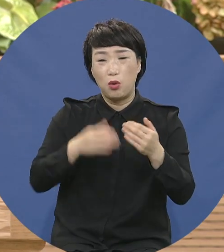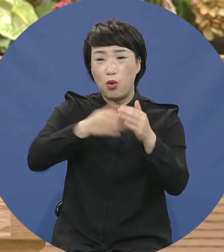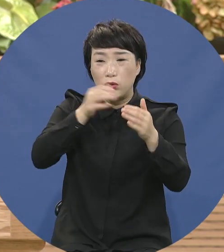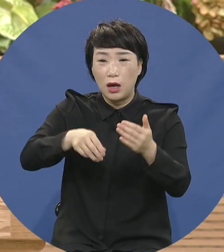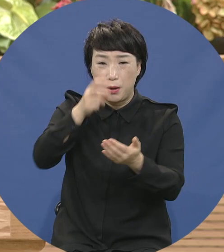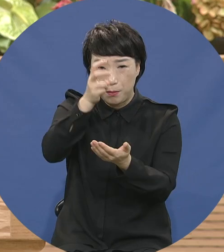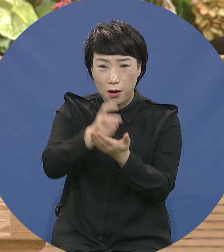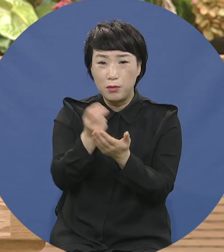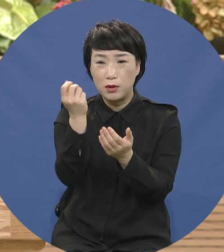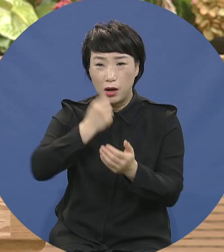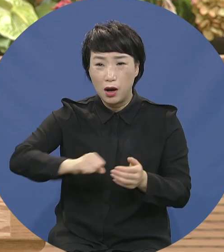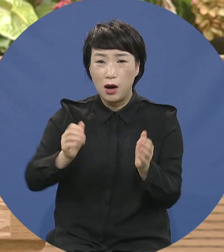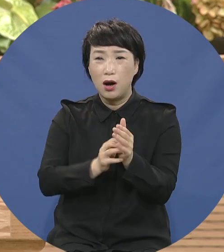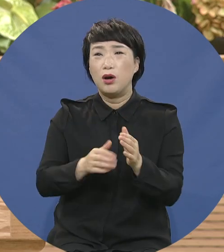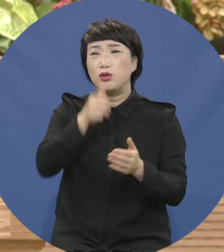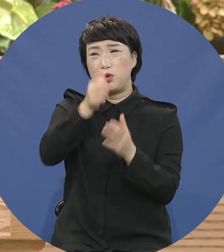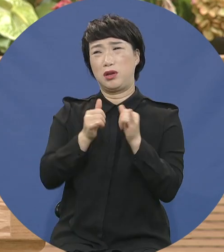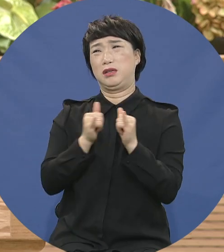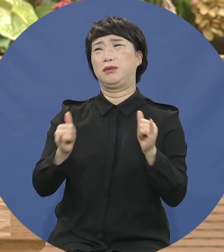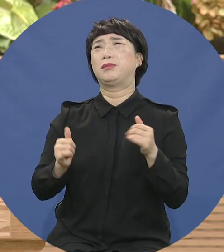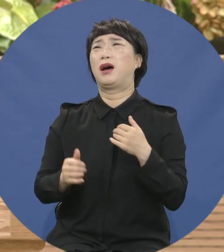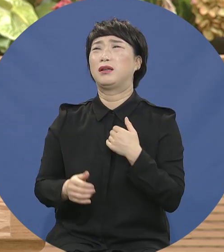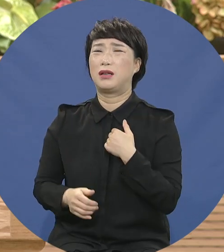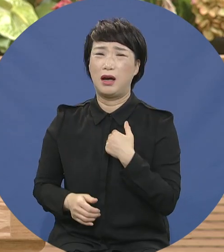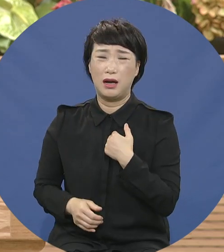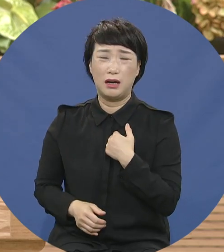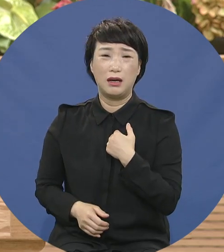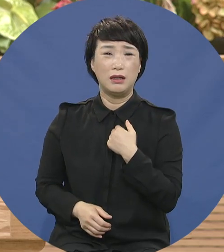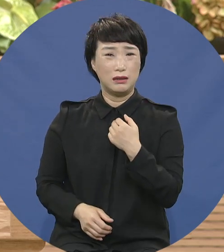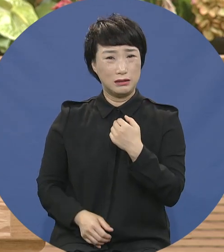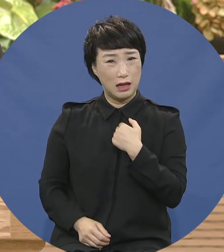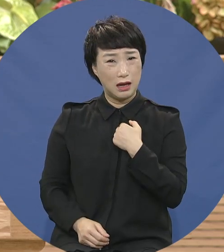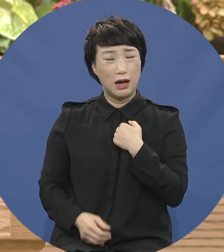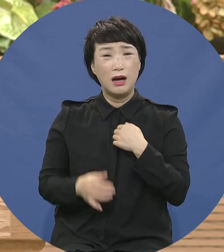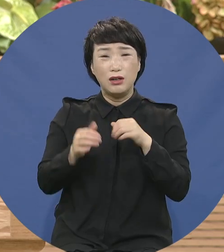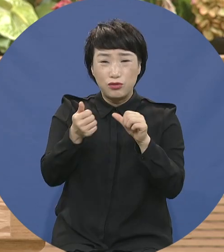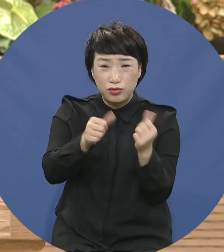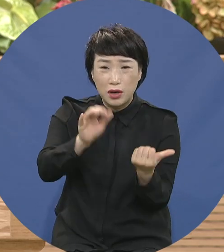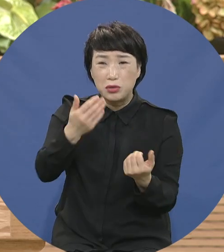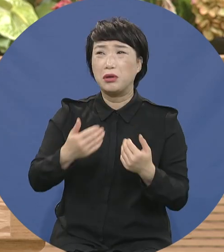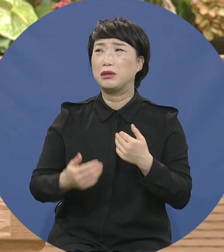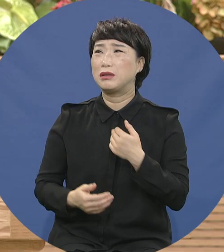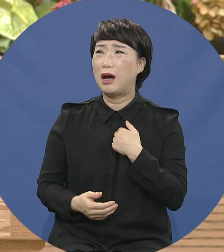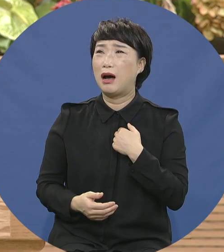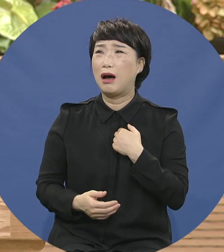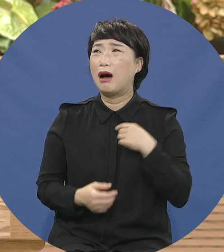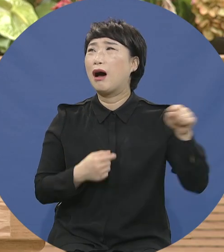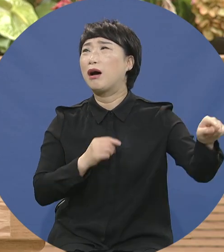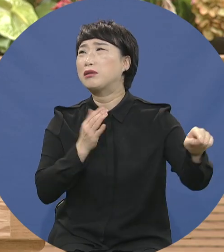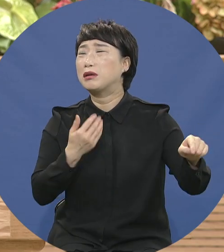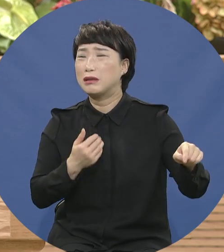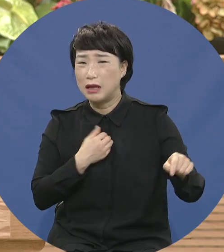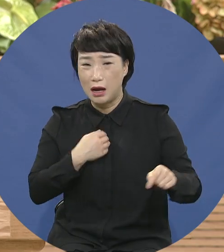공의의 법을 범하고 범죄한 죄인이라는 사실, 죽게 된 처지에 놓여 있다는 사실을 발견한